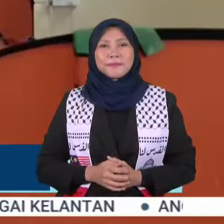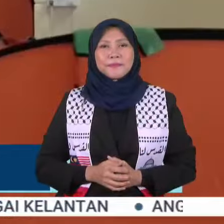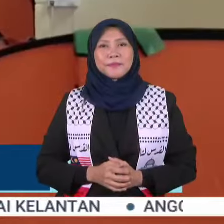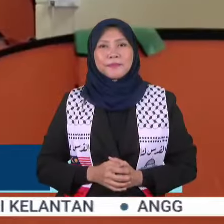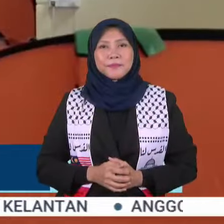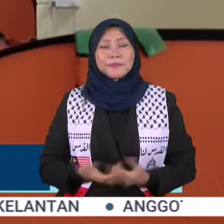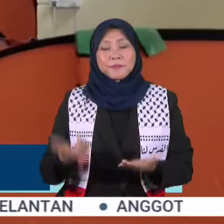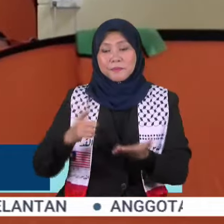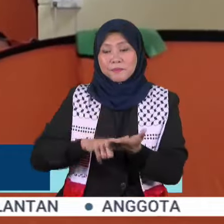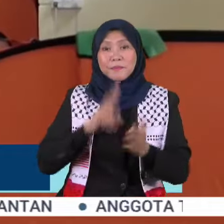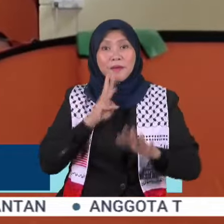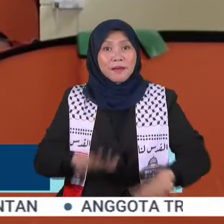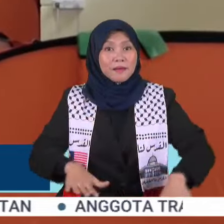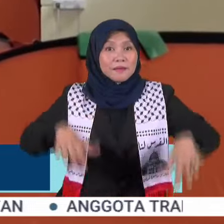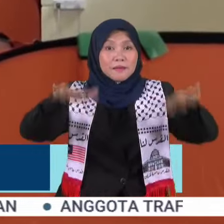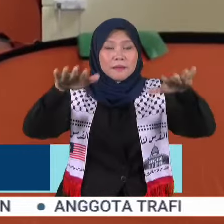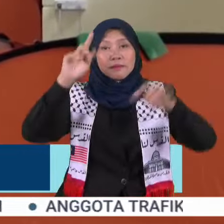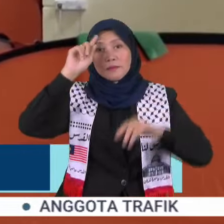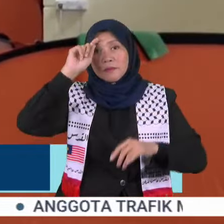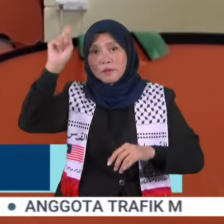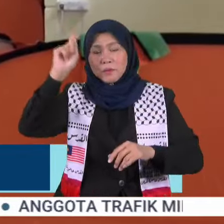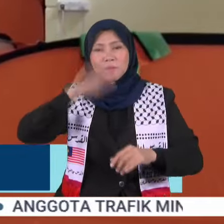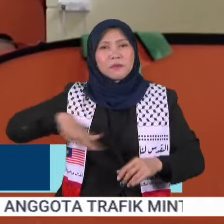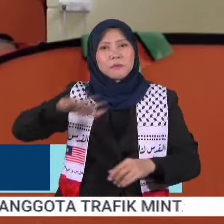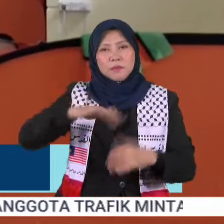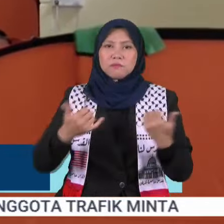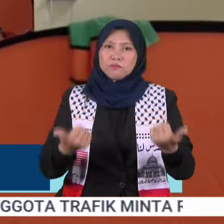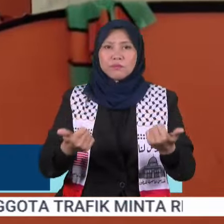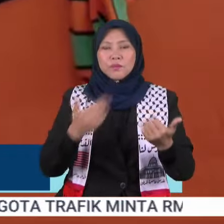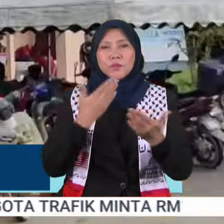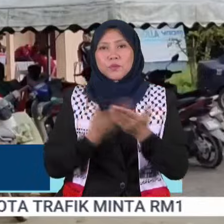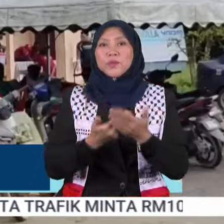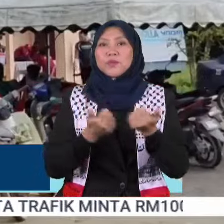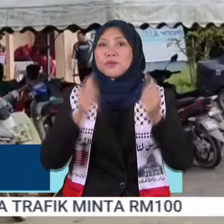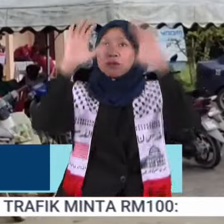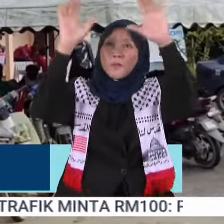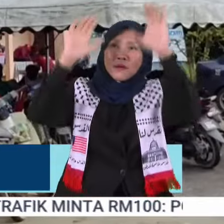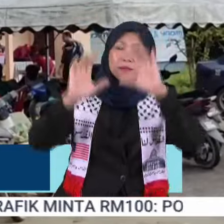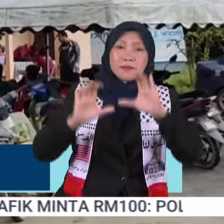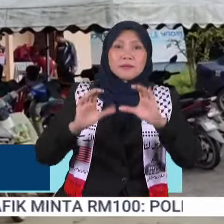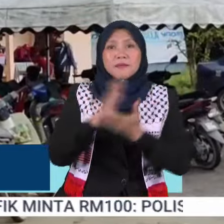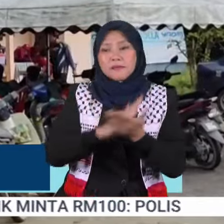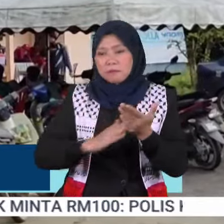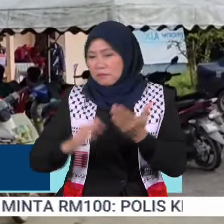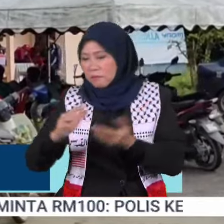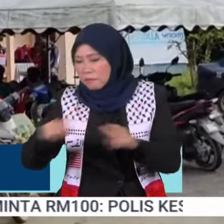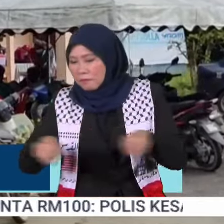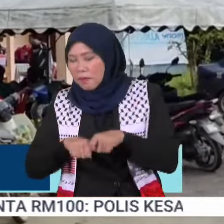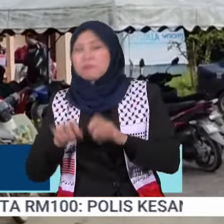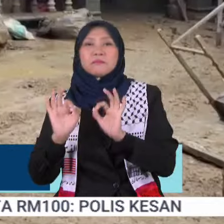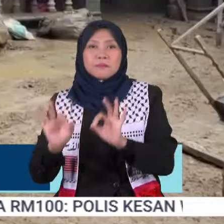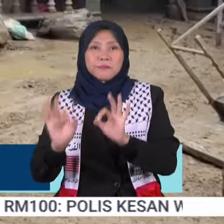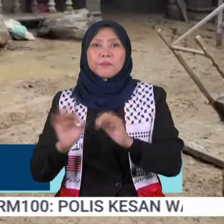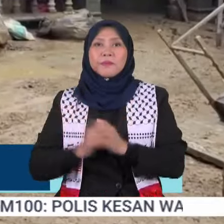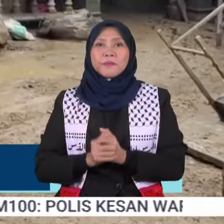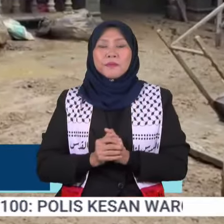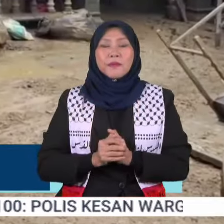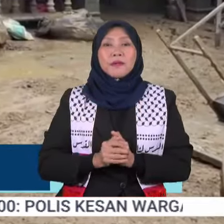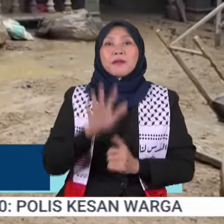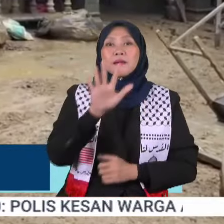Kita ke perkembangan banjir. Situasi banjir di Terengganu hampir pulih ekoran cuaca baik di setengah tempat. Jumlah penduduk terjejas